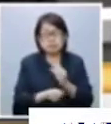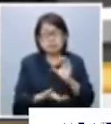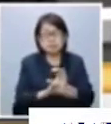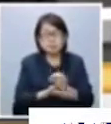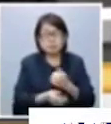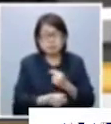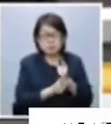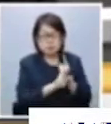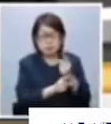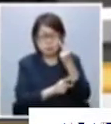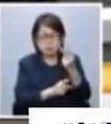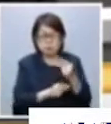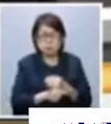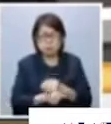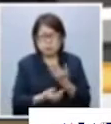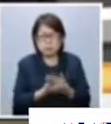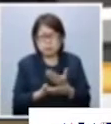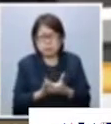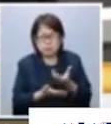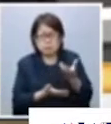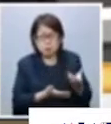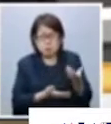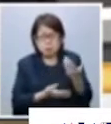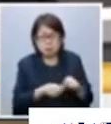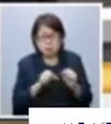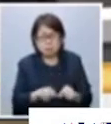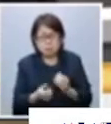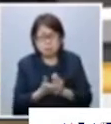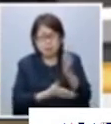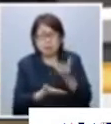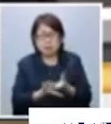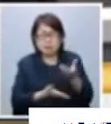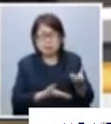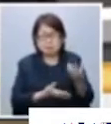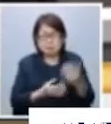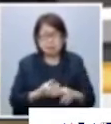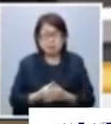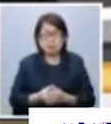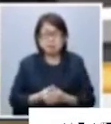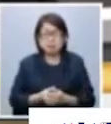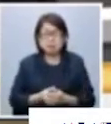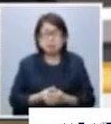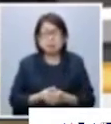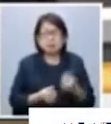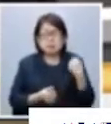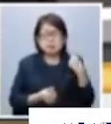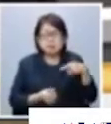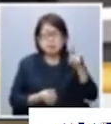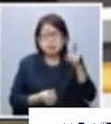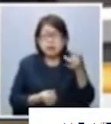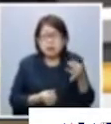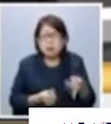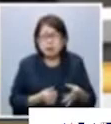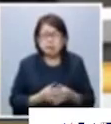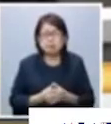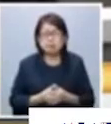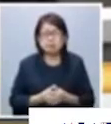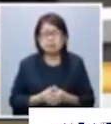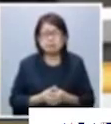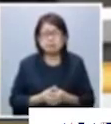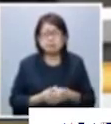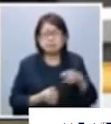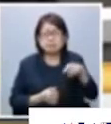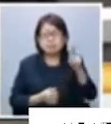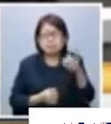ข้าไปดูว่าเม็ดเงินที่เราอนุมัติให้ท่านไปใช้ในปีหนึ่งเนี่ยมันเกิดประโยชน์สูงสุดมันเกิดประโ